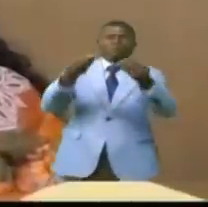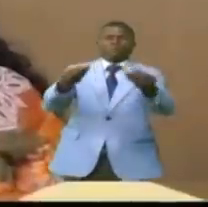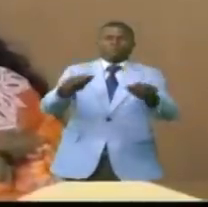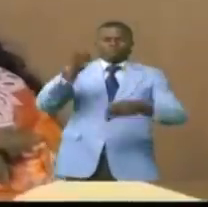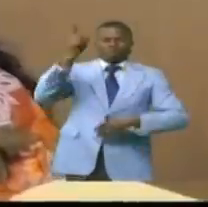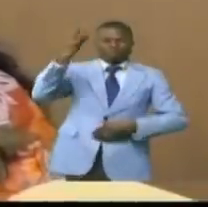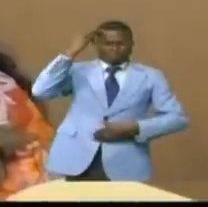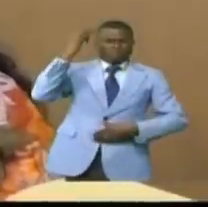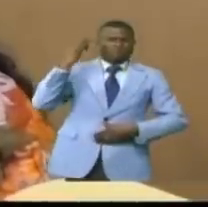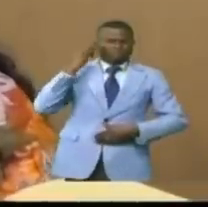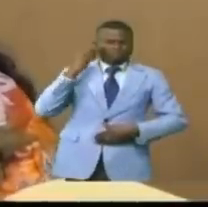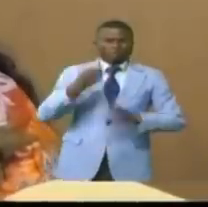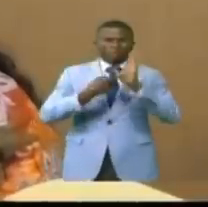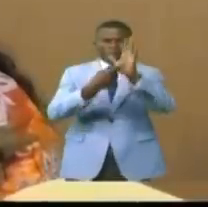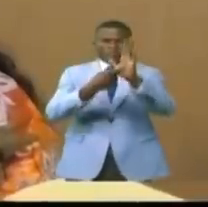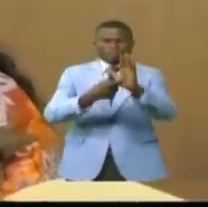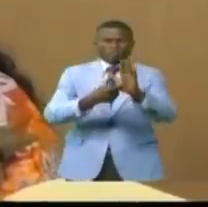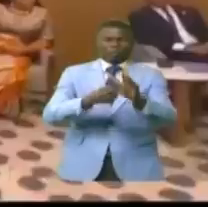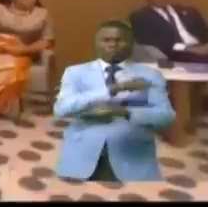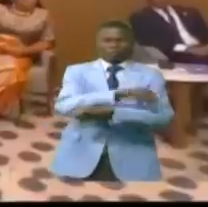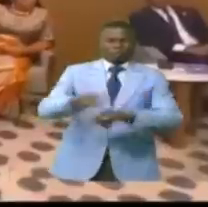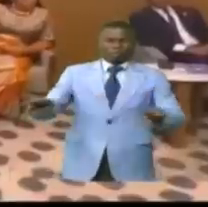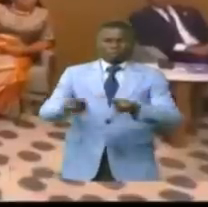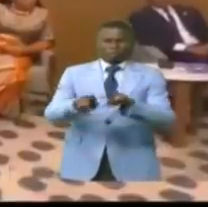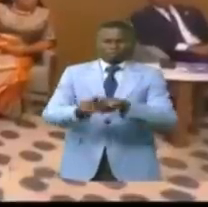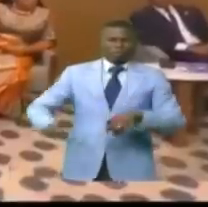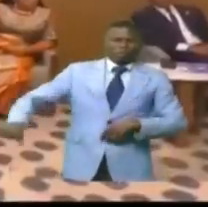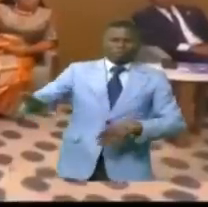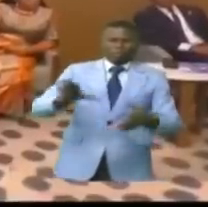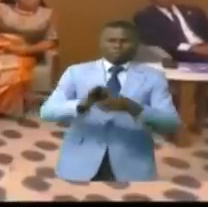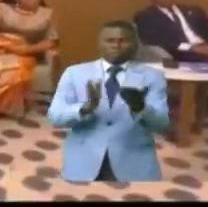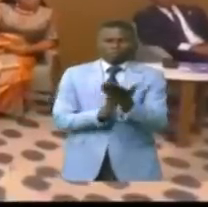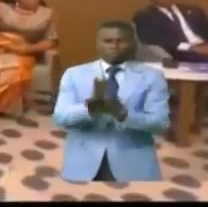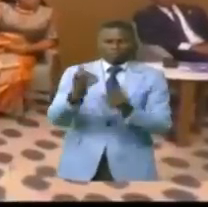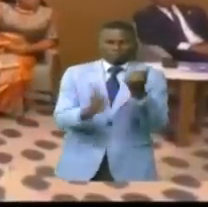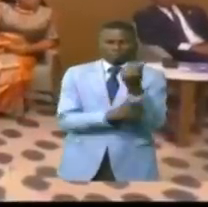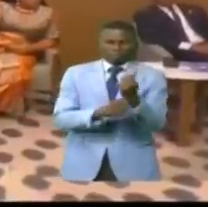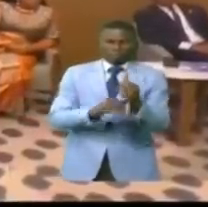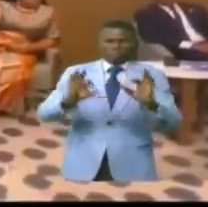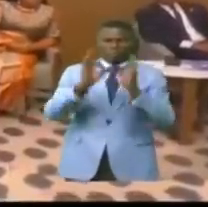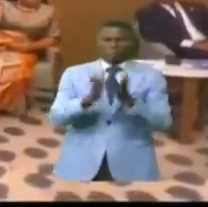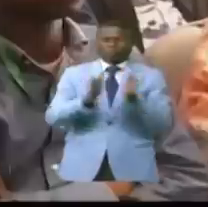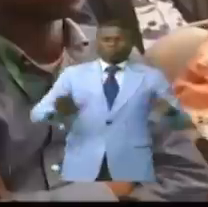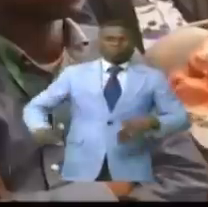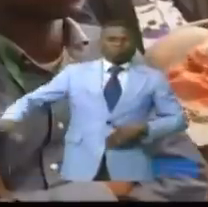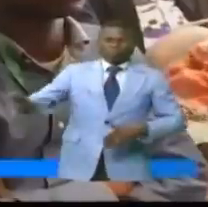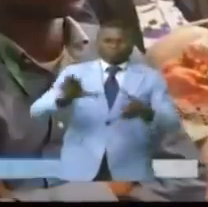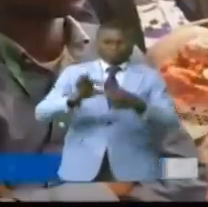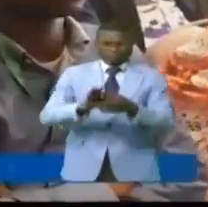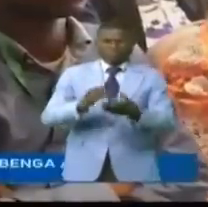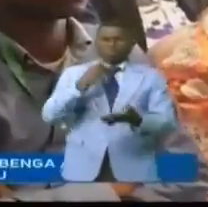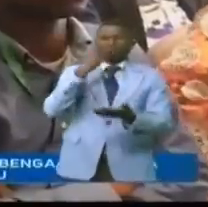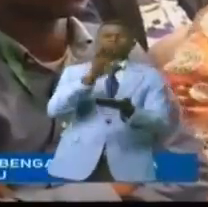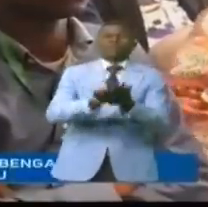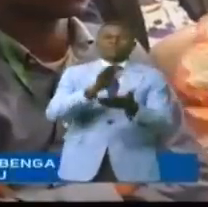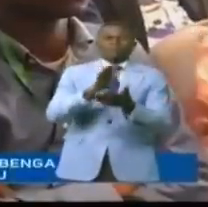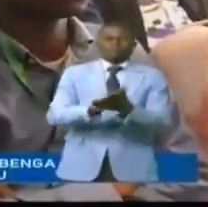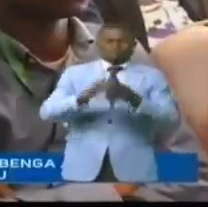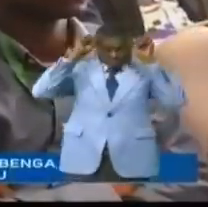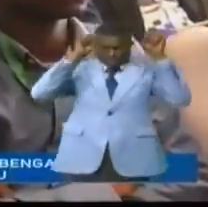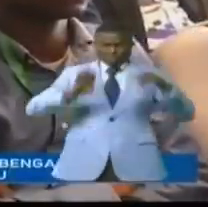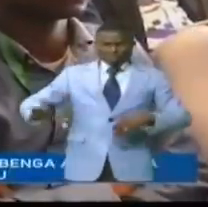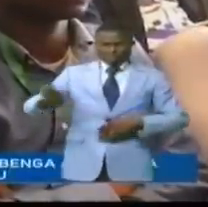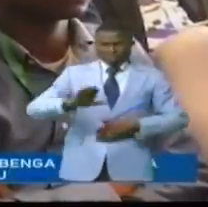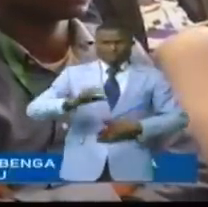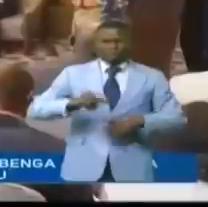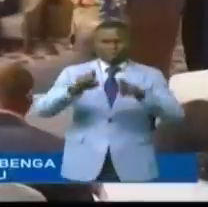Premier ministre, représenté par le Bureau conjoint des Nations Unies aux droits de l'homme. La grande famille des Nations Unies a remercié les chefs de l'État et